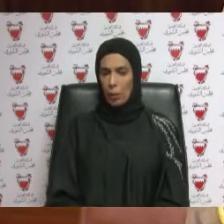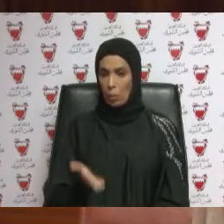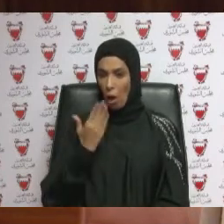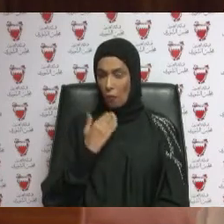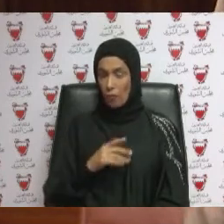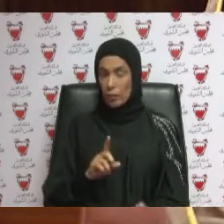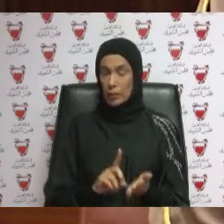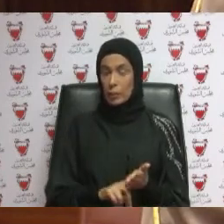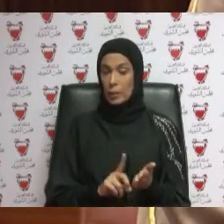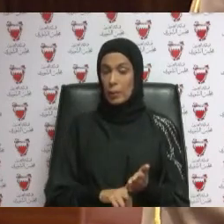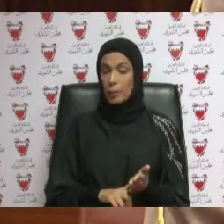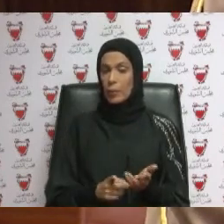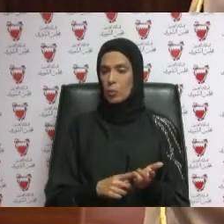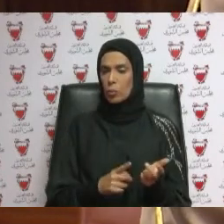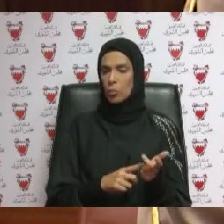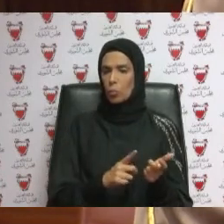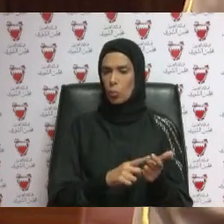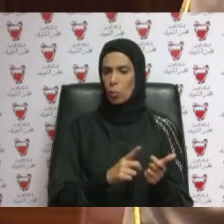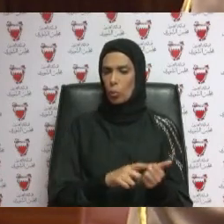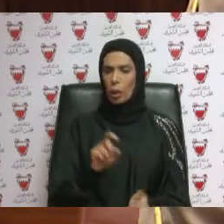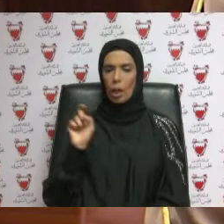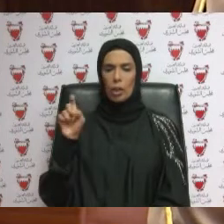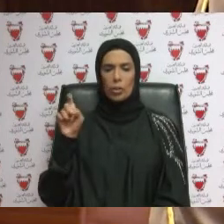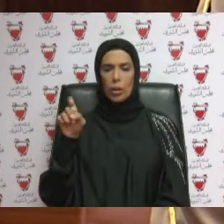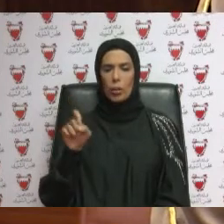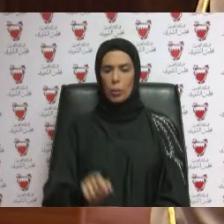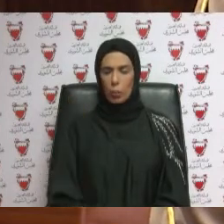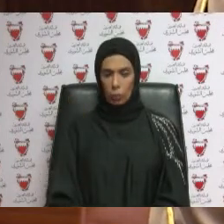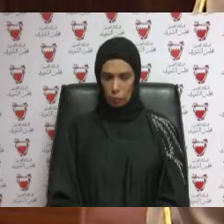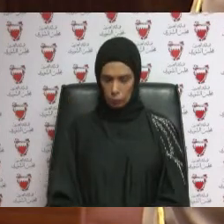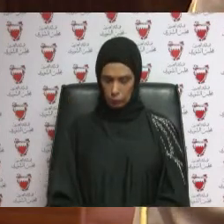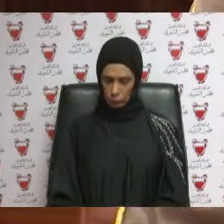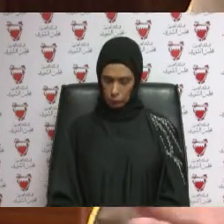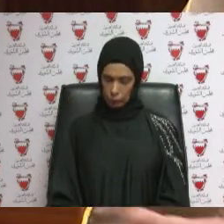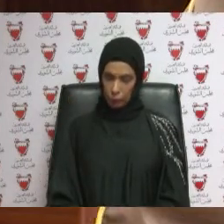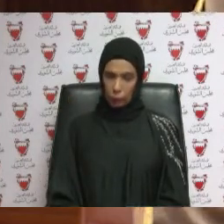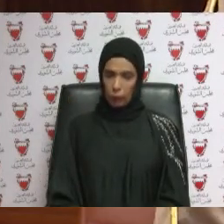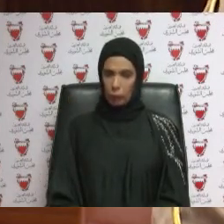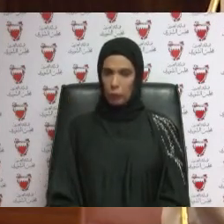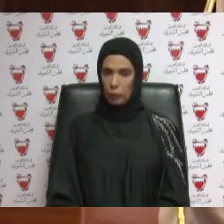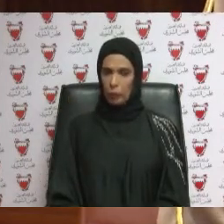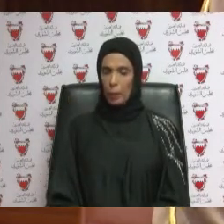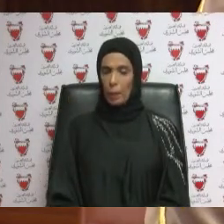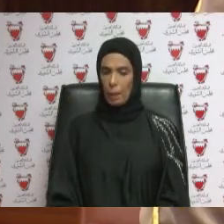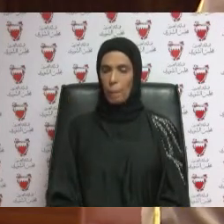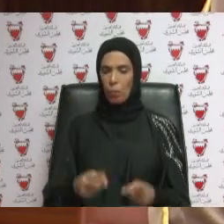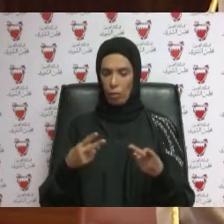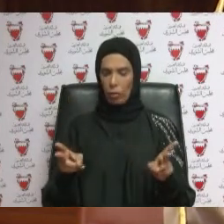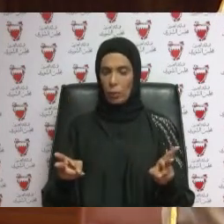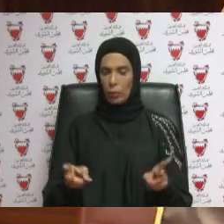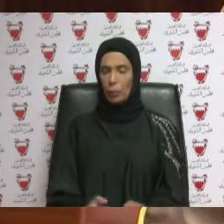الطرفين بشروط عقد الإيجار. فهذا التصور اللجنة، وأرجو من الوافق من الأخوان